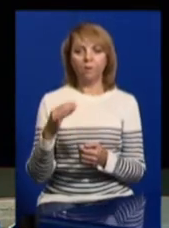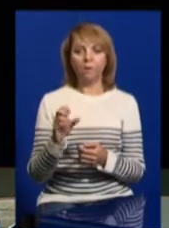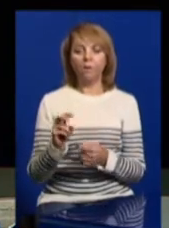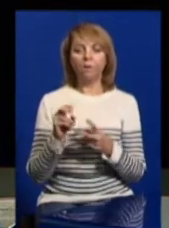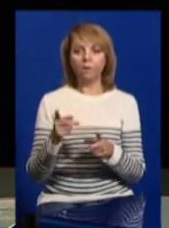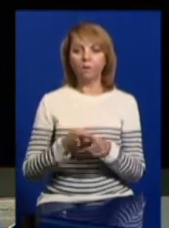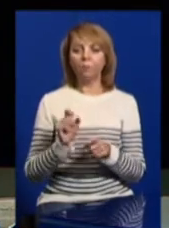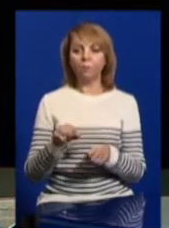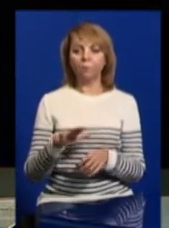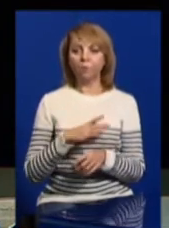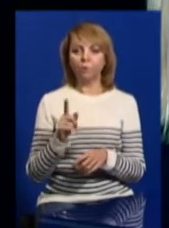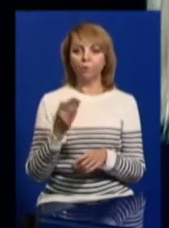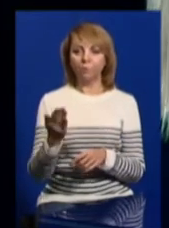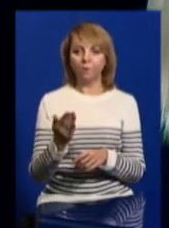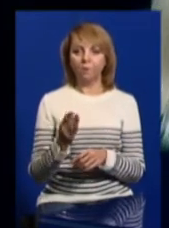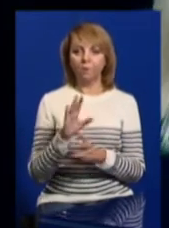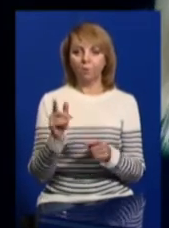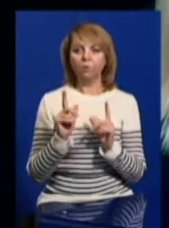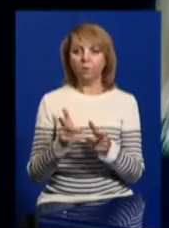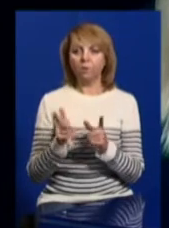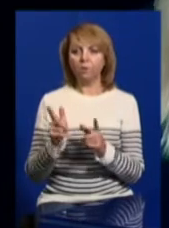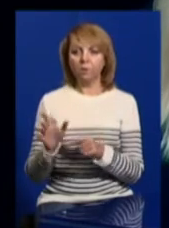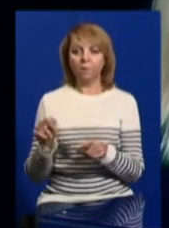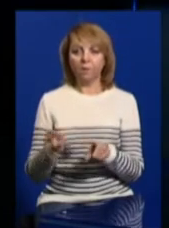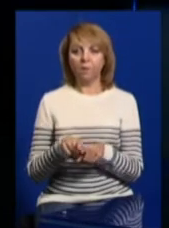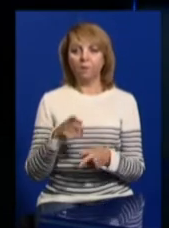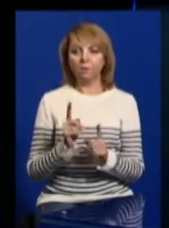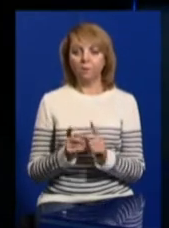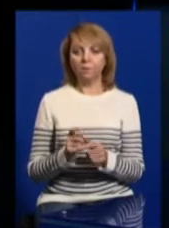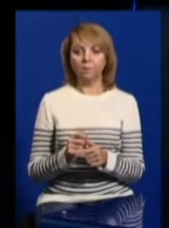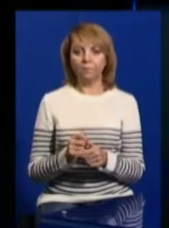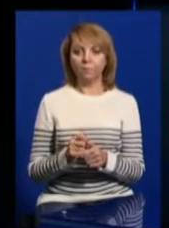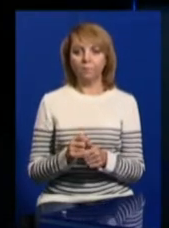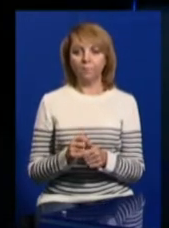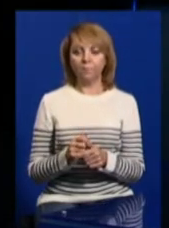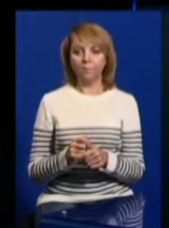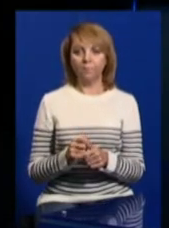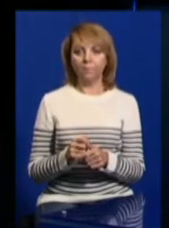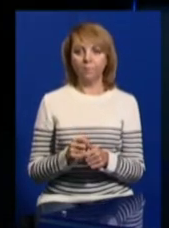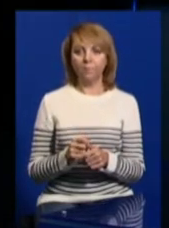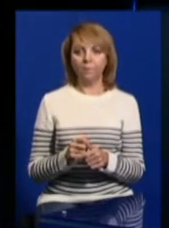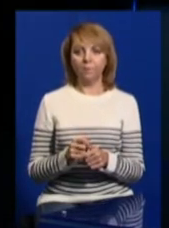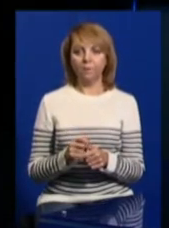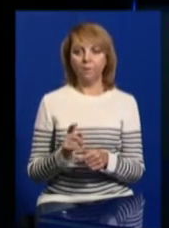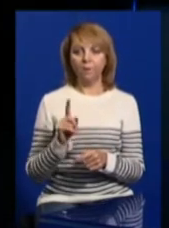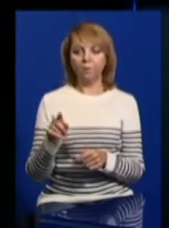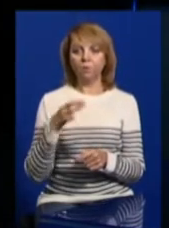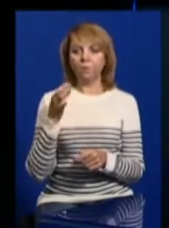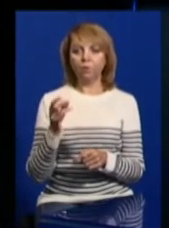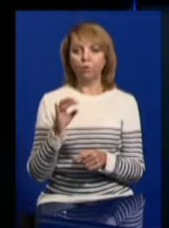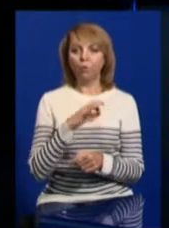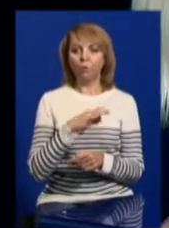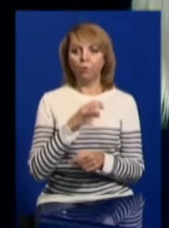як же так може бути, що ви все визнаєте і ви так дійсно... Не все, він сказав юридично. Так, він